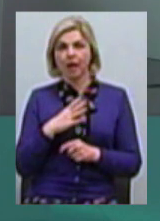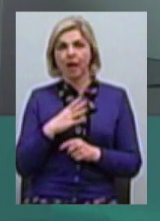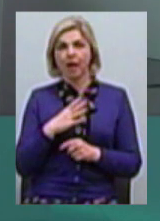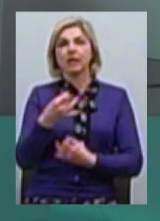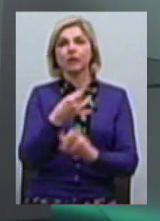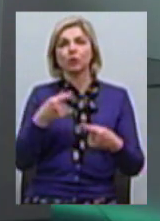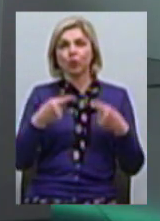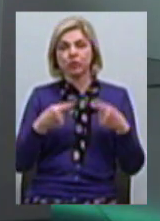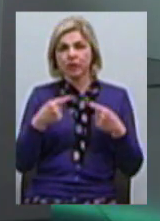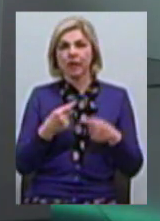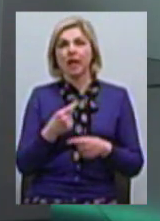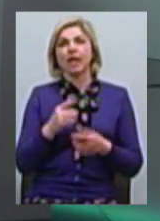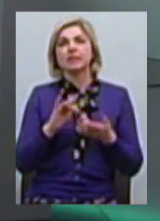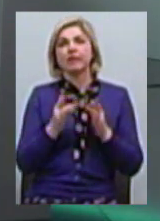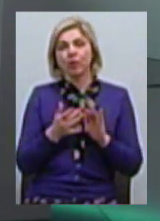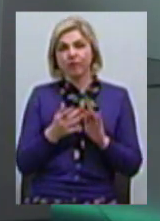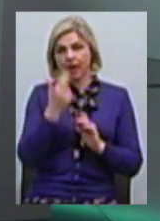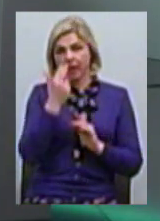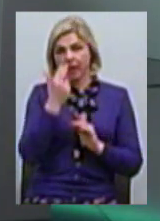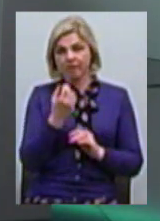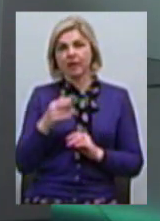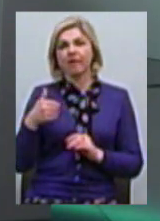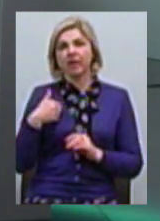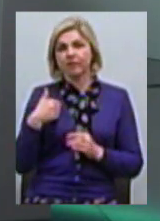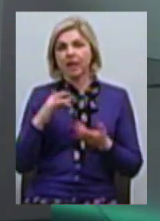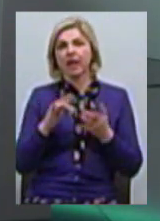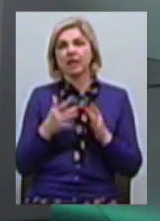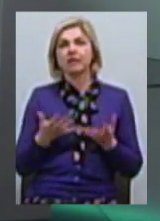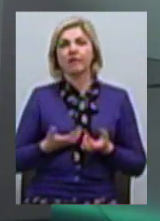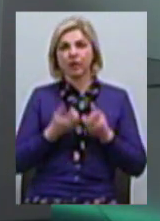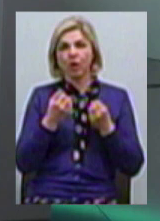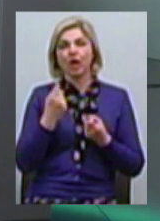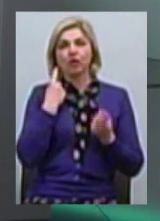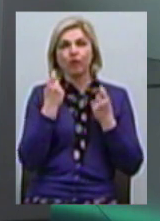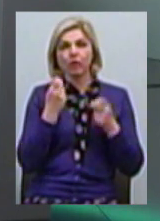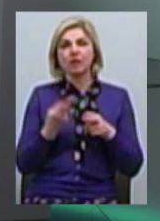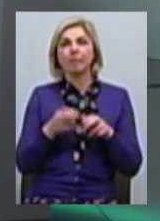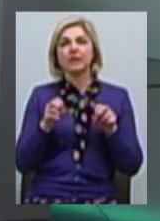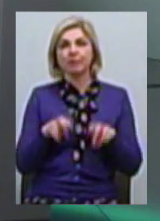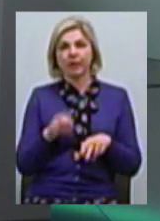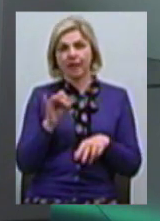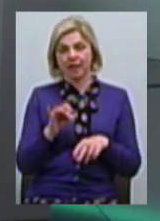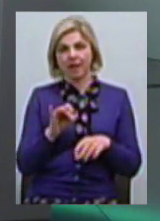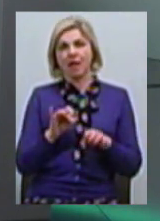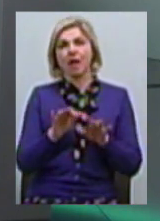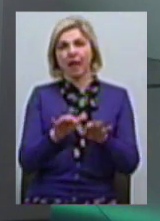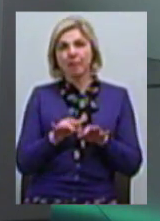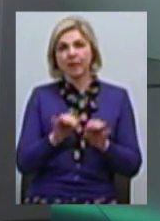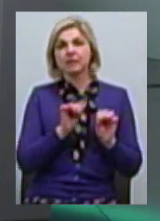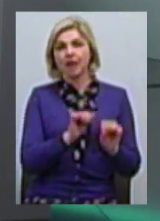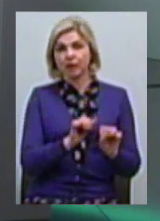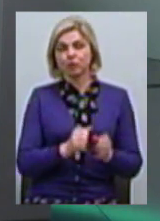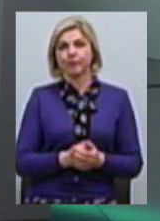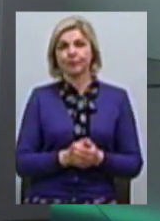дискусія «Цифрові навички для ефективного електронного врядування інформаційної безпеки та кіберзахисту».